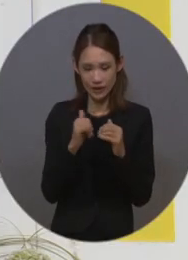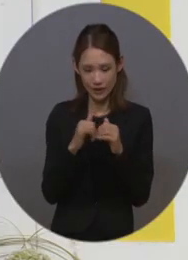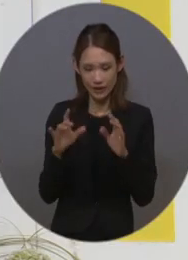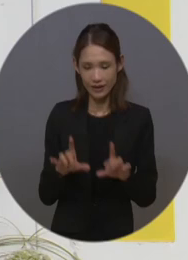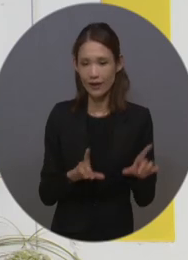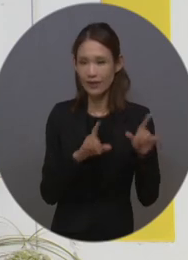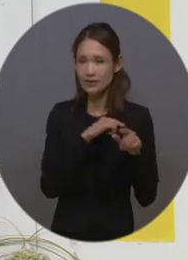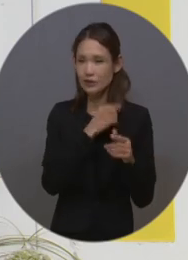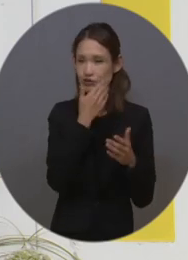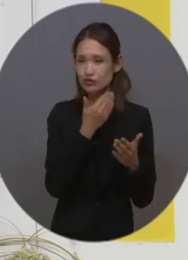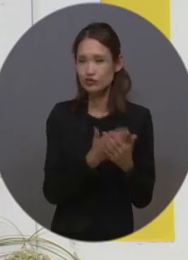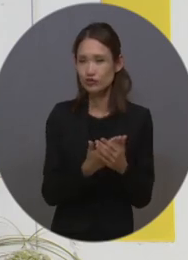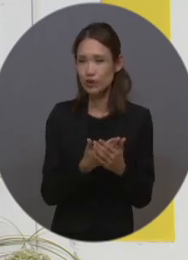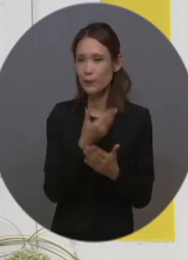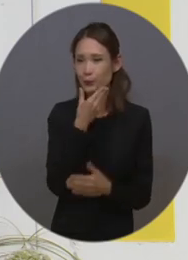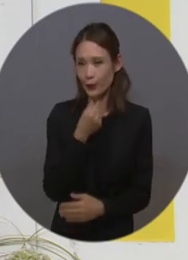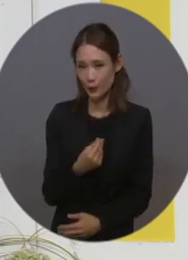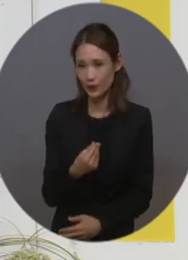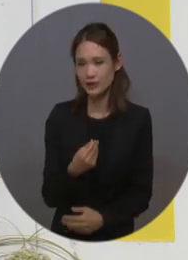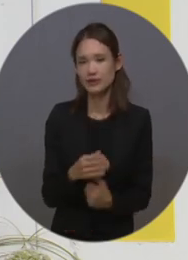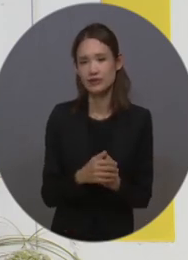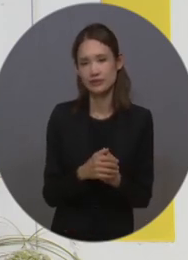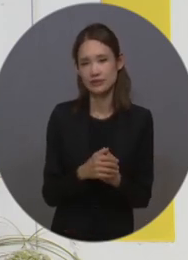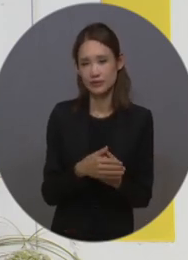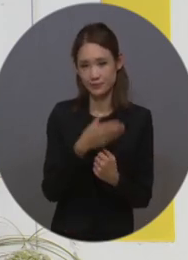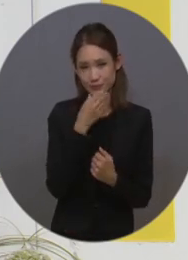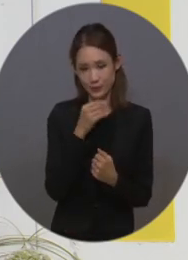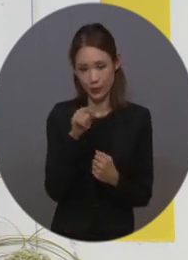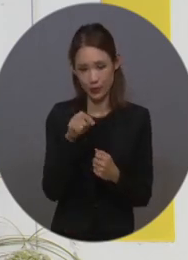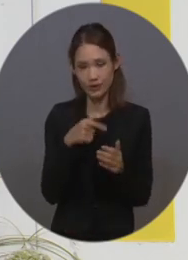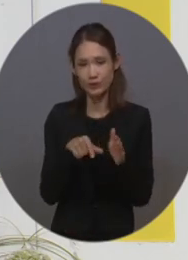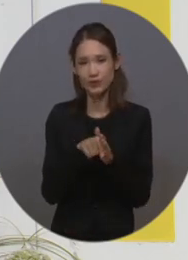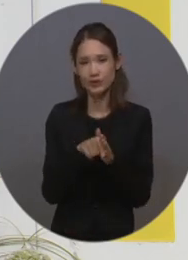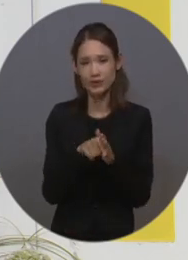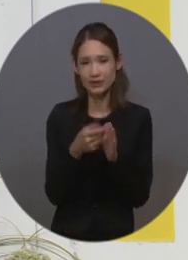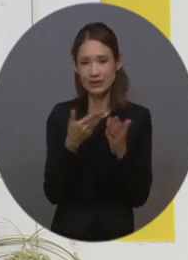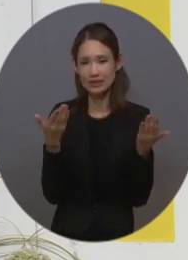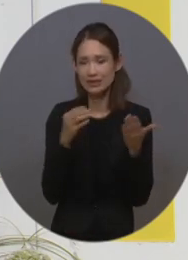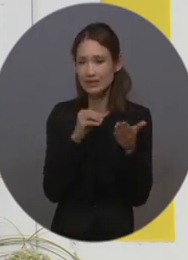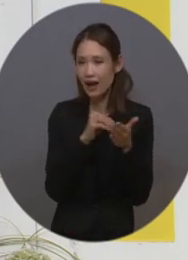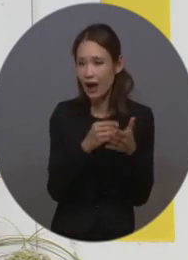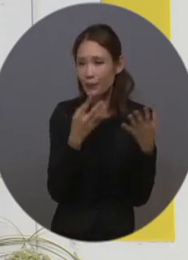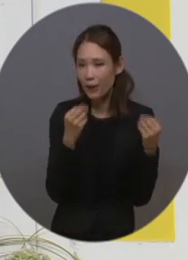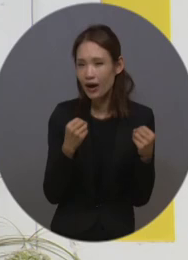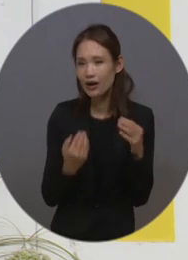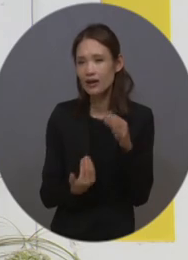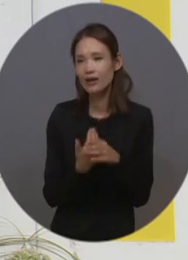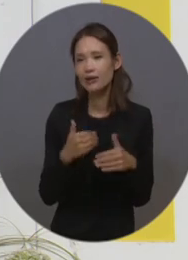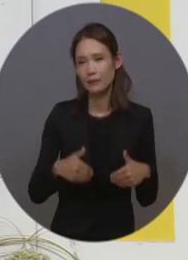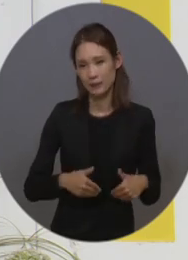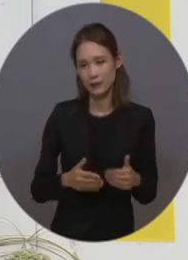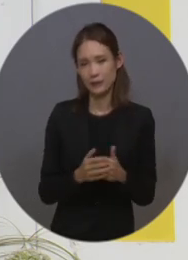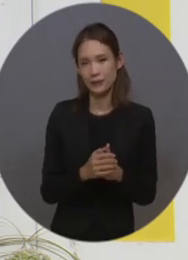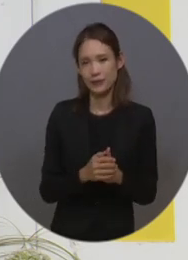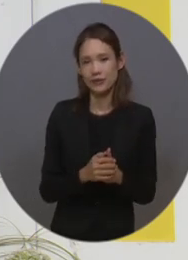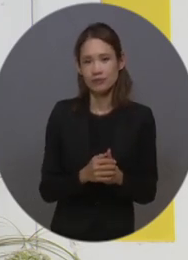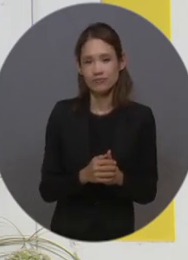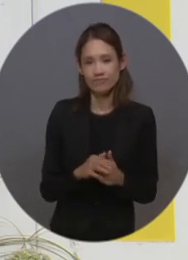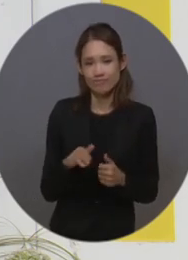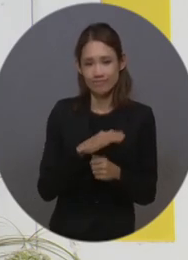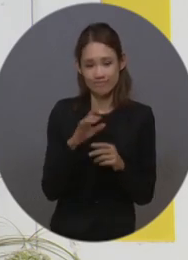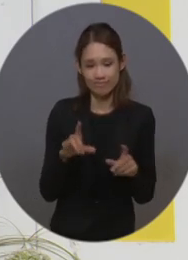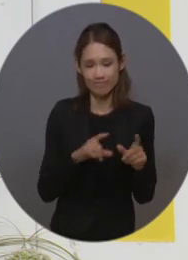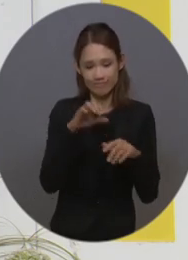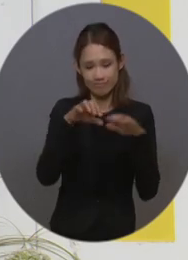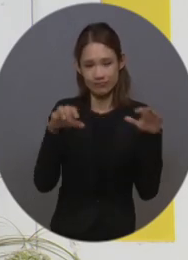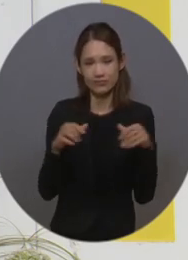가장 중요한 게 이제 복지고요. 또 그 복지를 위해서는 이제 일자리도 많이 이제 생겨야 되고 또 우리 그